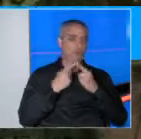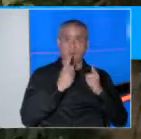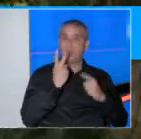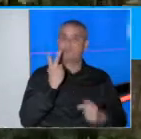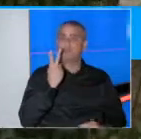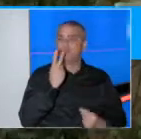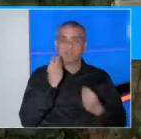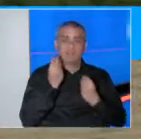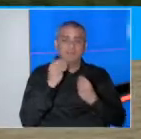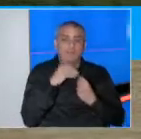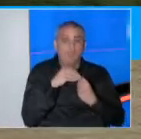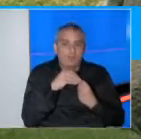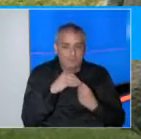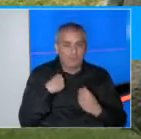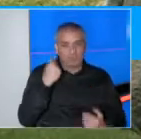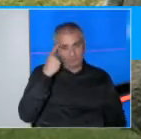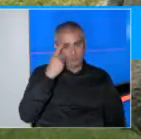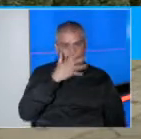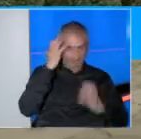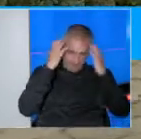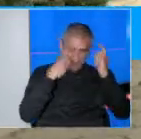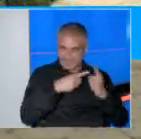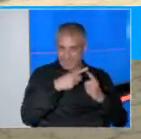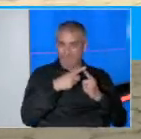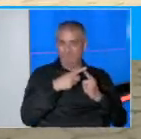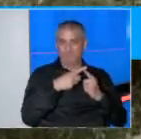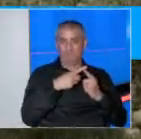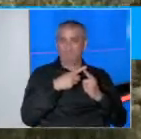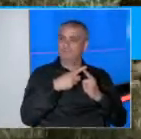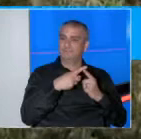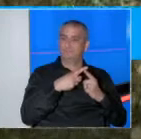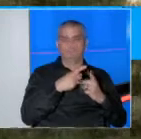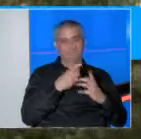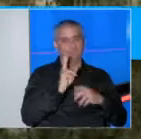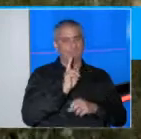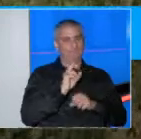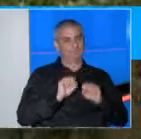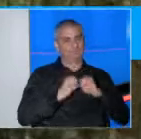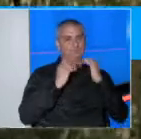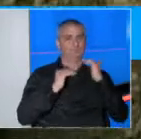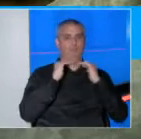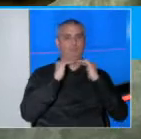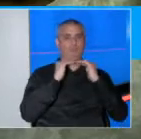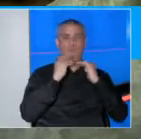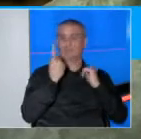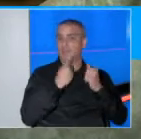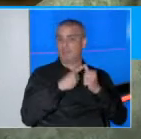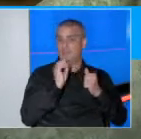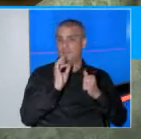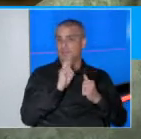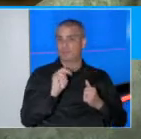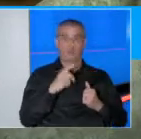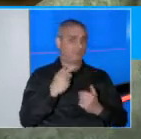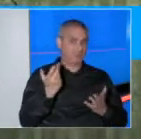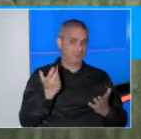בשני רכיבים הנוספים, אני חושב שמרים פרץ היא מה שנקרא שוברת שוויון. אחד זה באמת הנושא